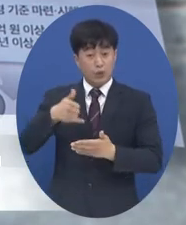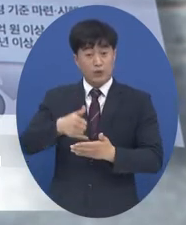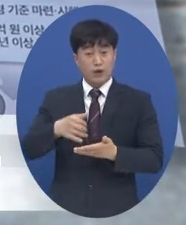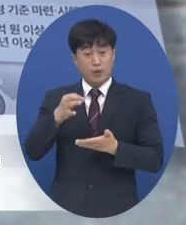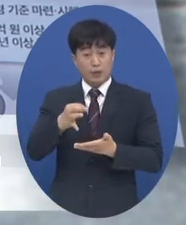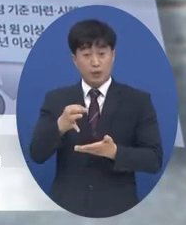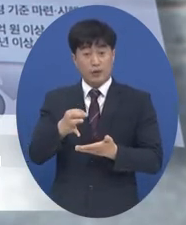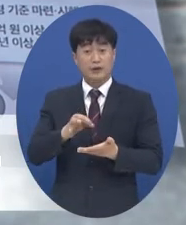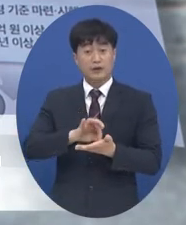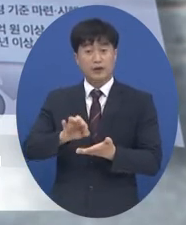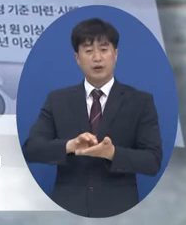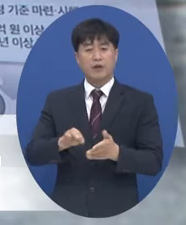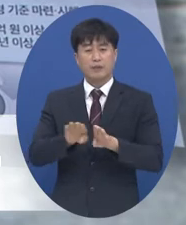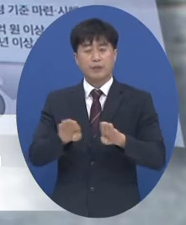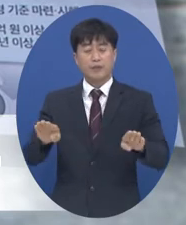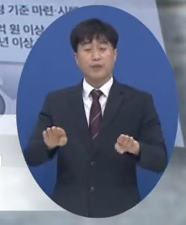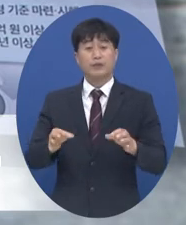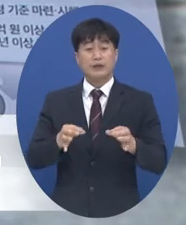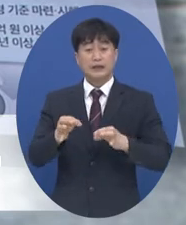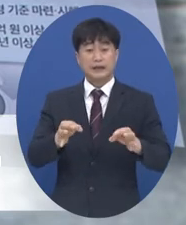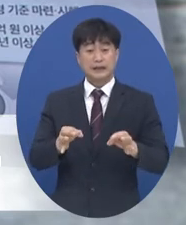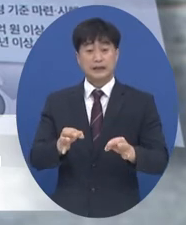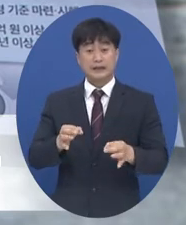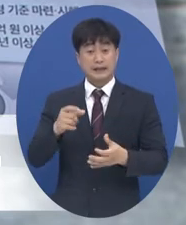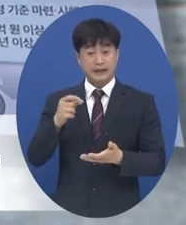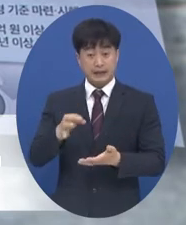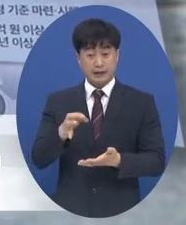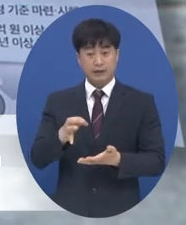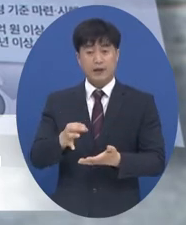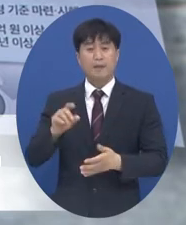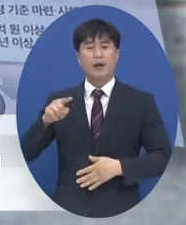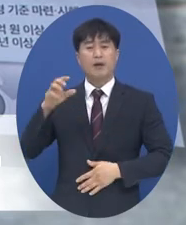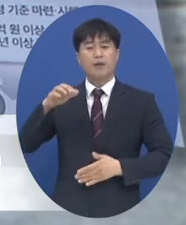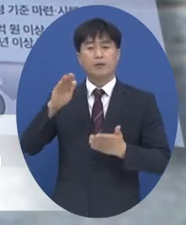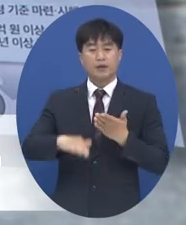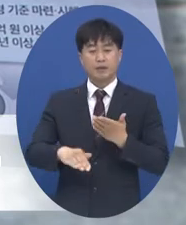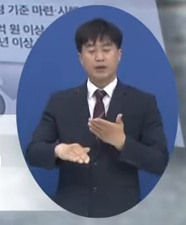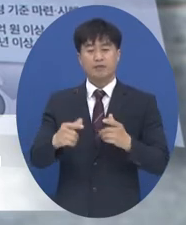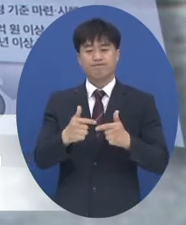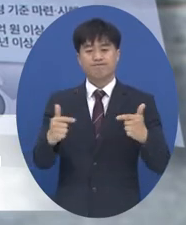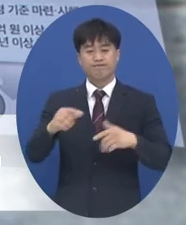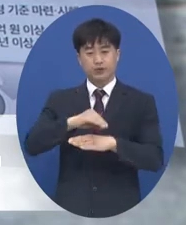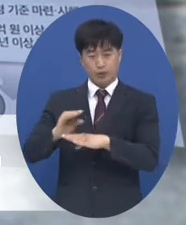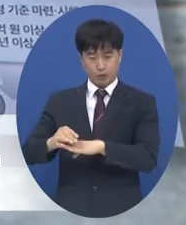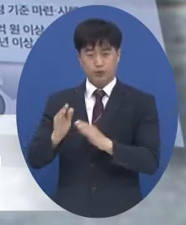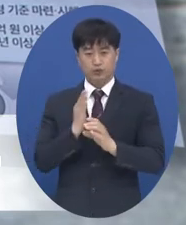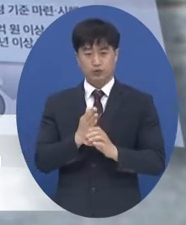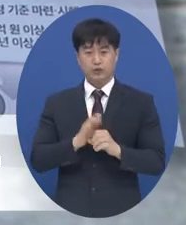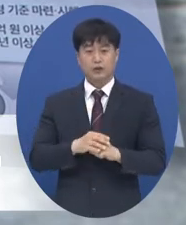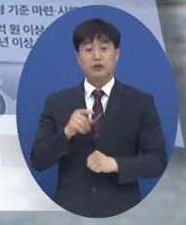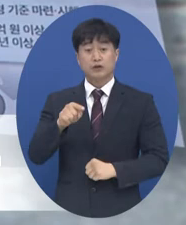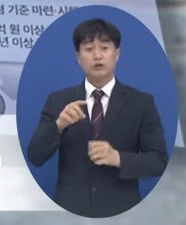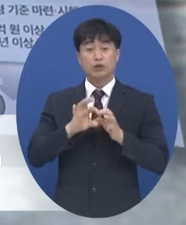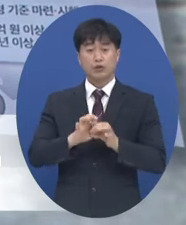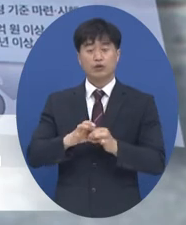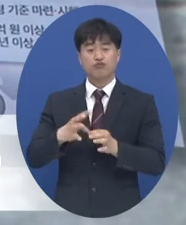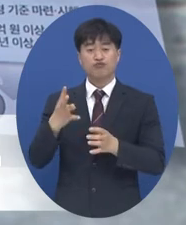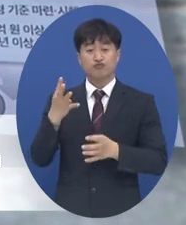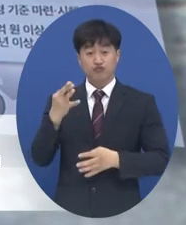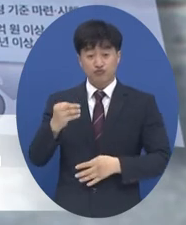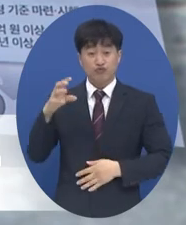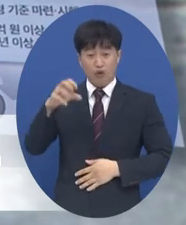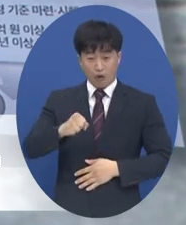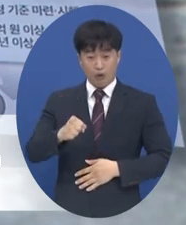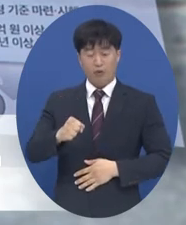표준 시장 단가를 100억원 미만의 공공 건설공사 까지 확대 적용 했는데요 이를 통해 수억원의 예산을 절감했습니다